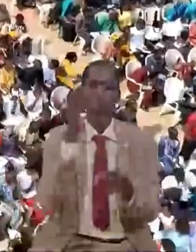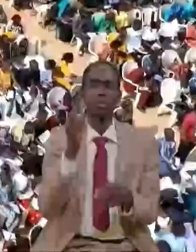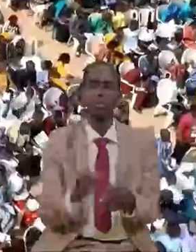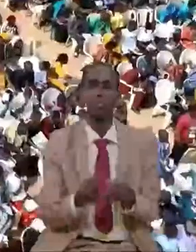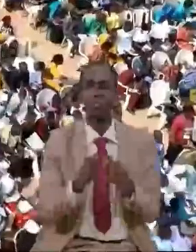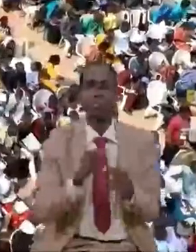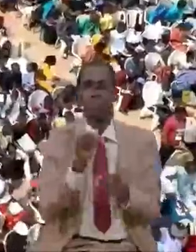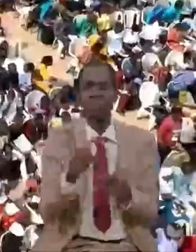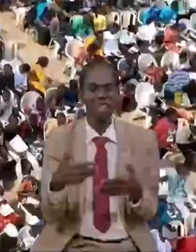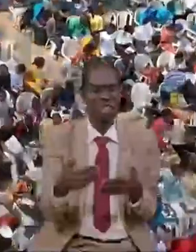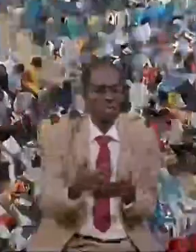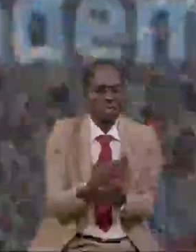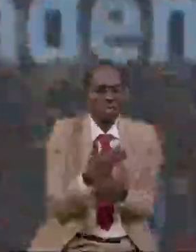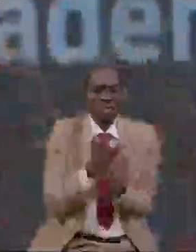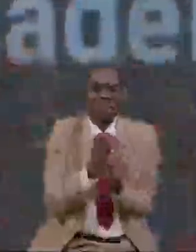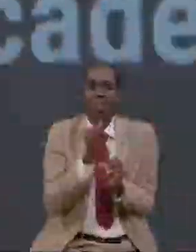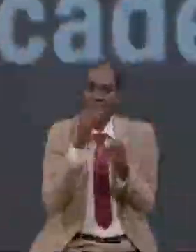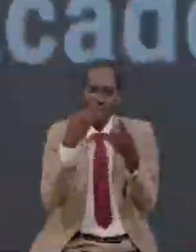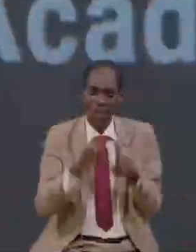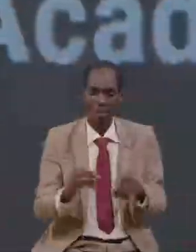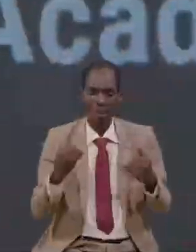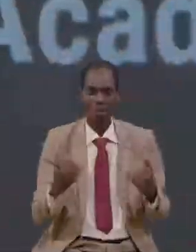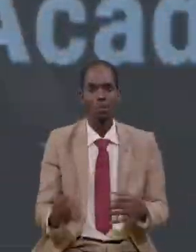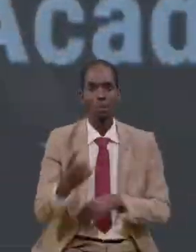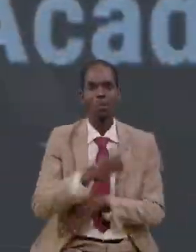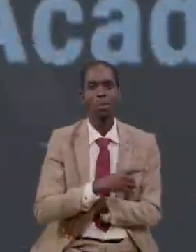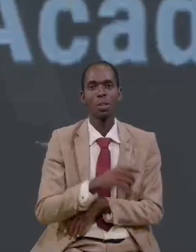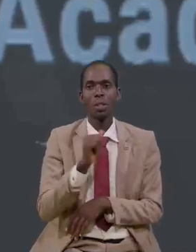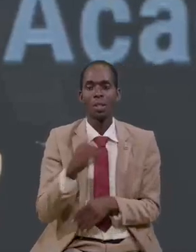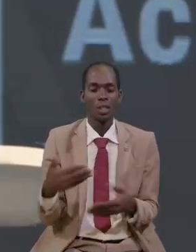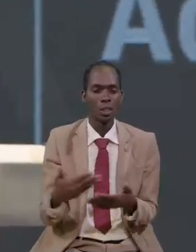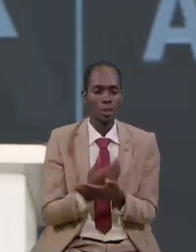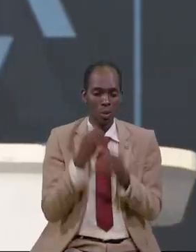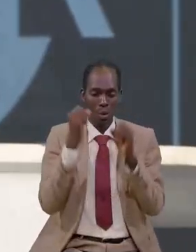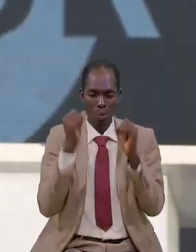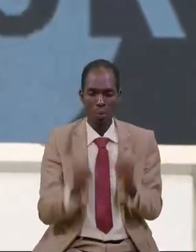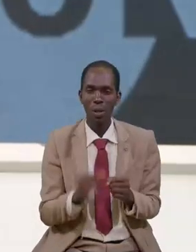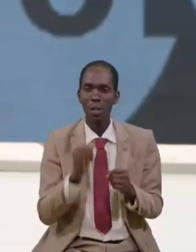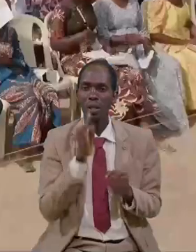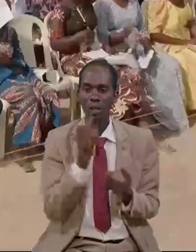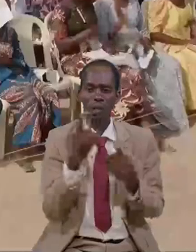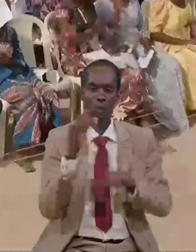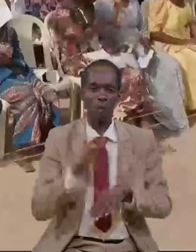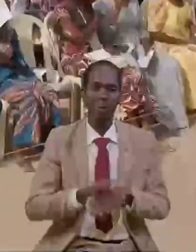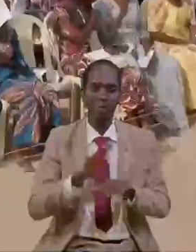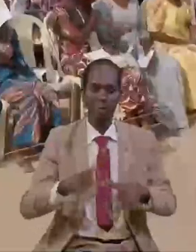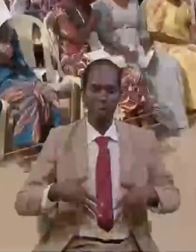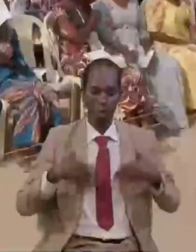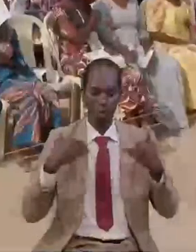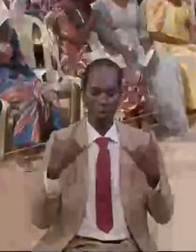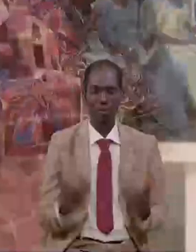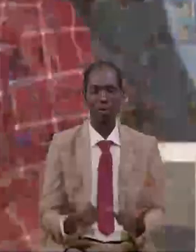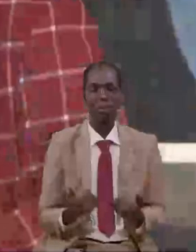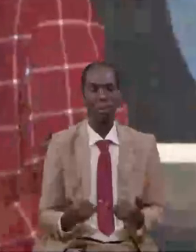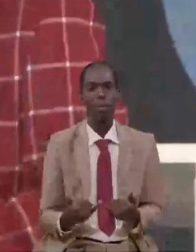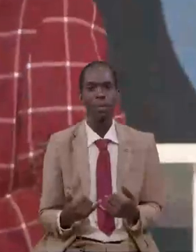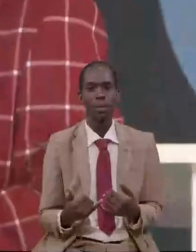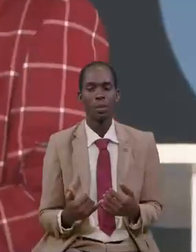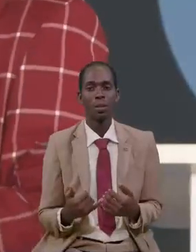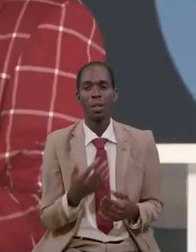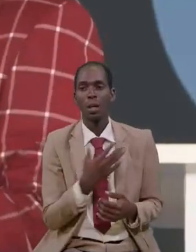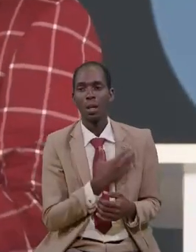Une nouvelle création aura lieu aujourd'hui. Une nouvelle puissance vient dans ta vie aujourd'hui.